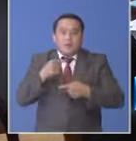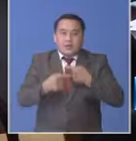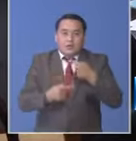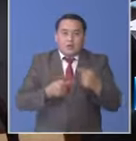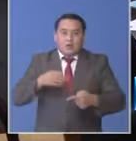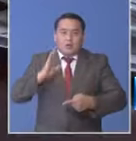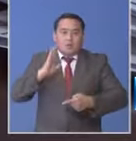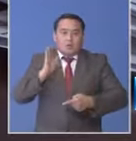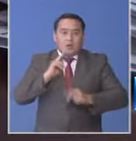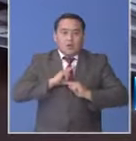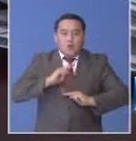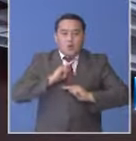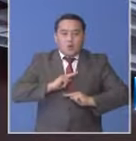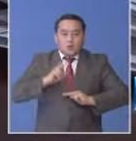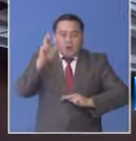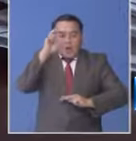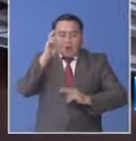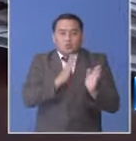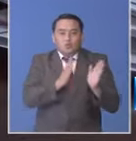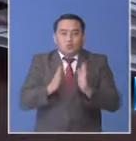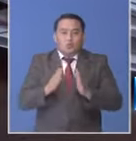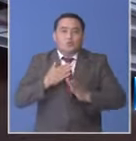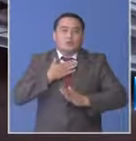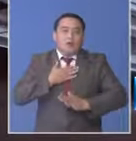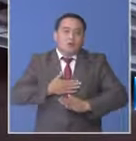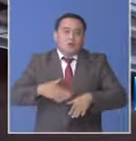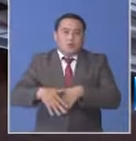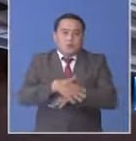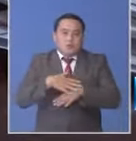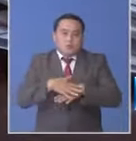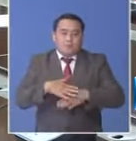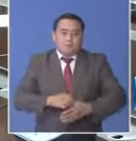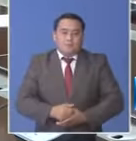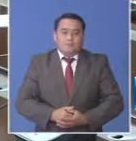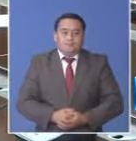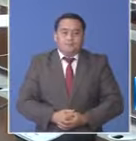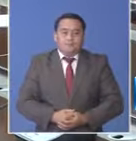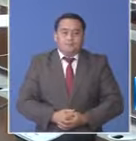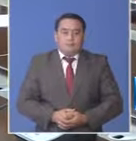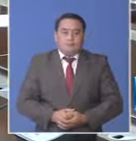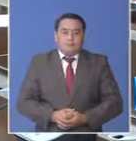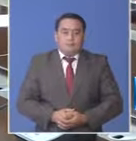регулярно, чтобы работа государственных структур удовлетворяла население.